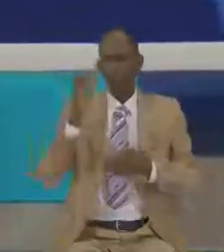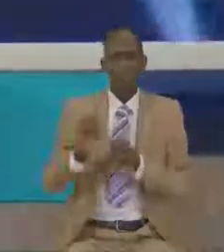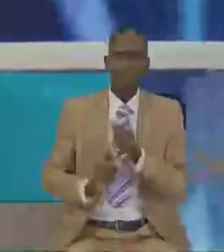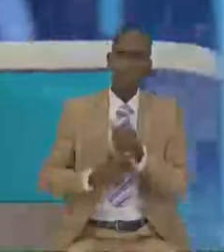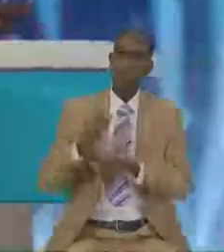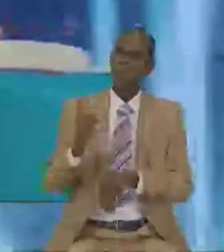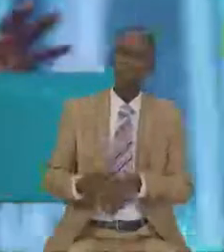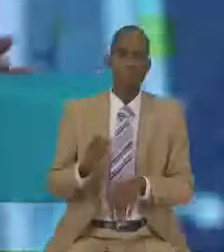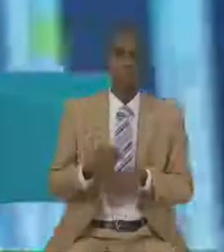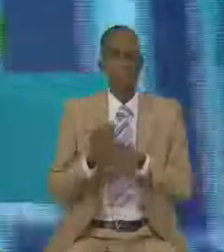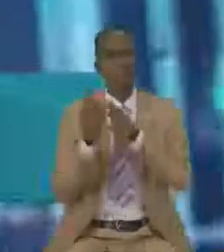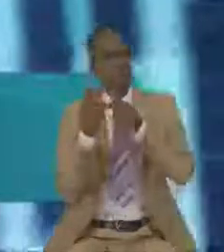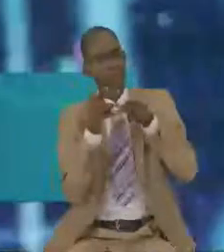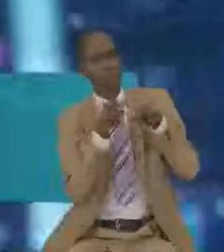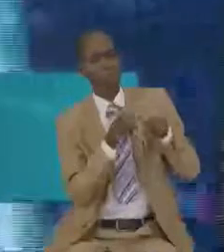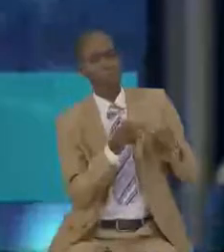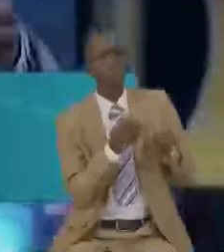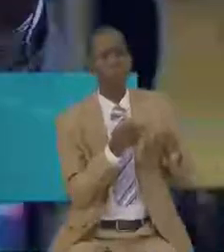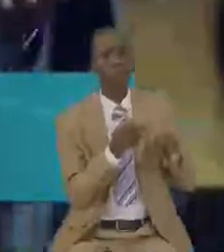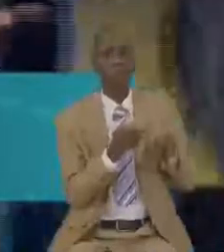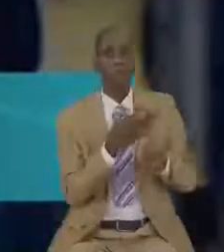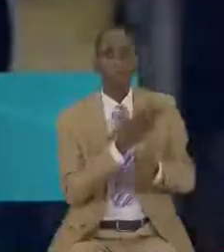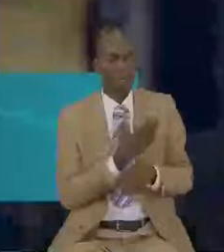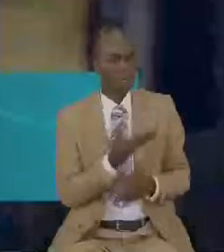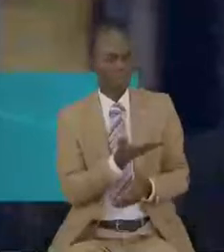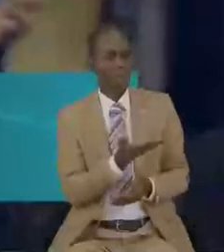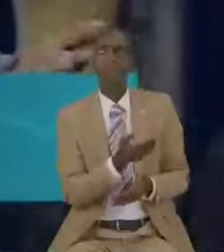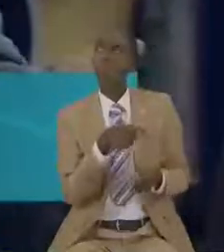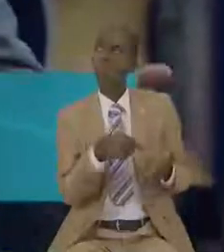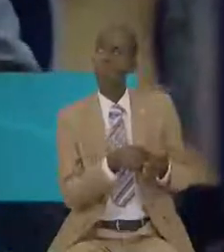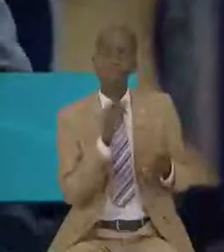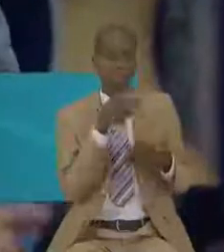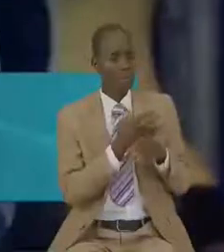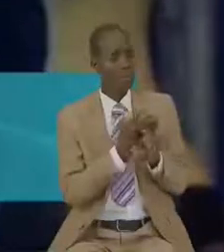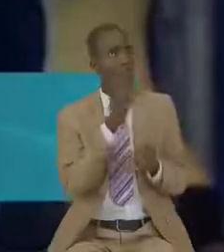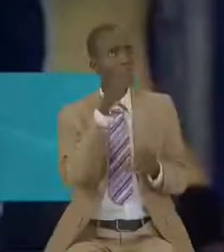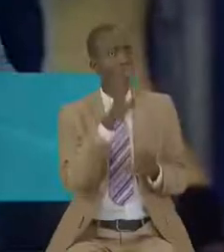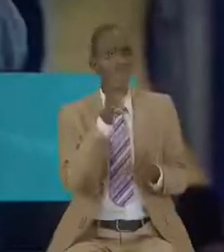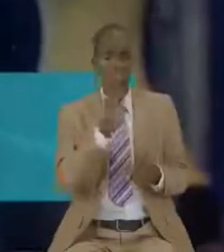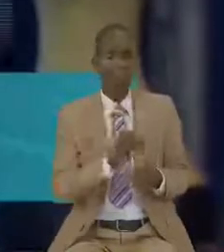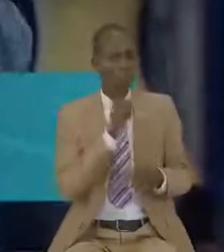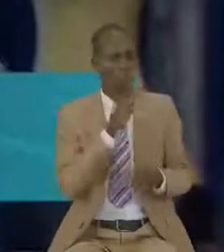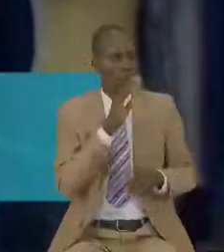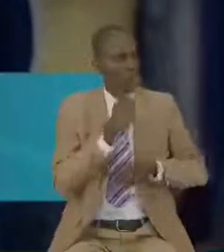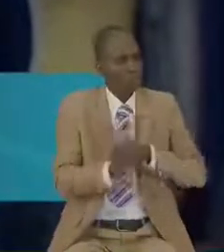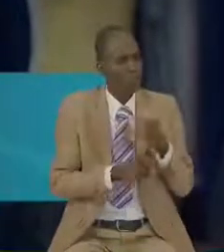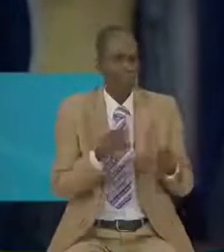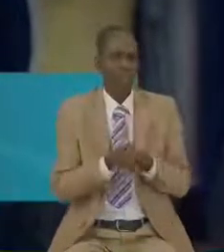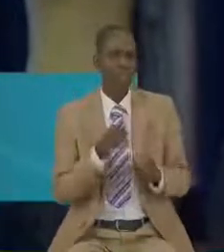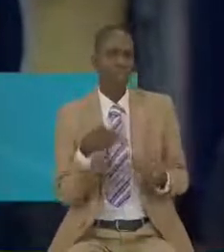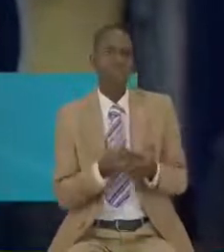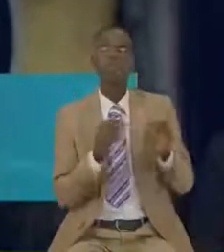la maladie tout le temps. Et le Seigneur dit, la créature de Dieu ne doit pas souffrir comme